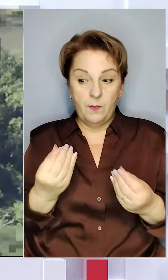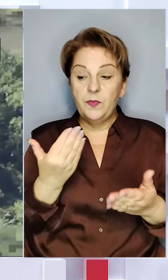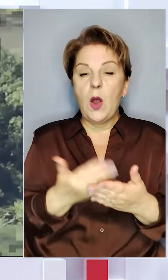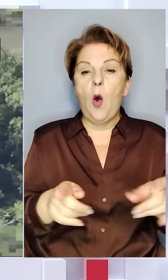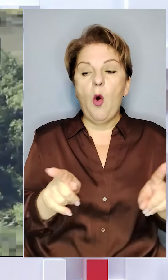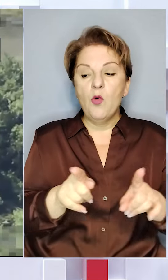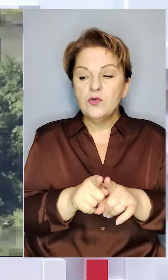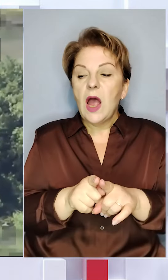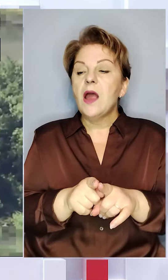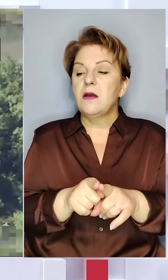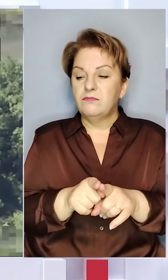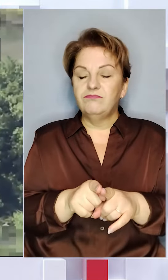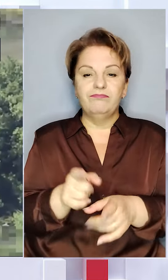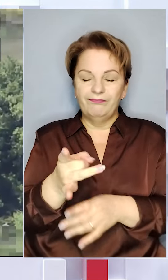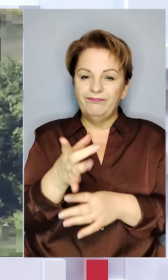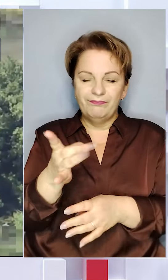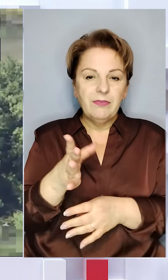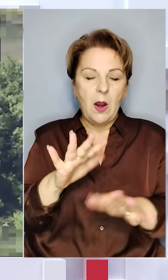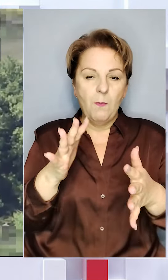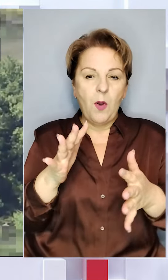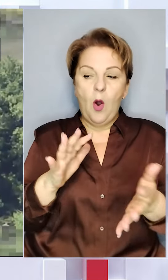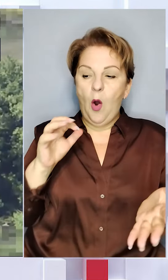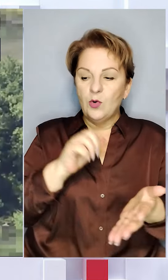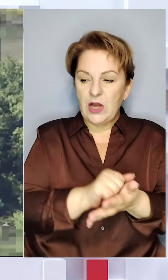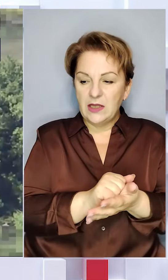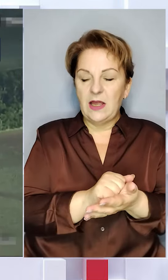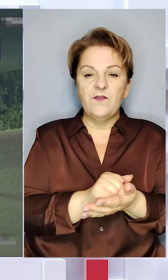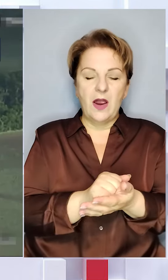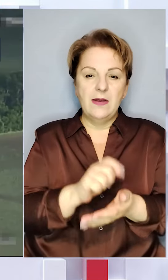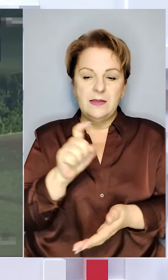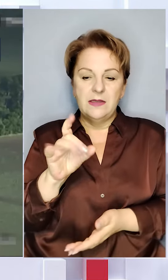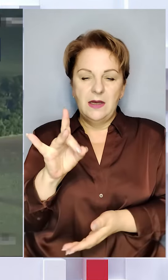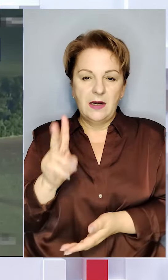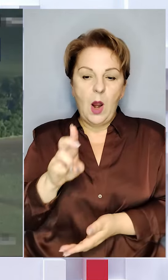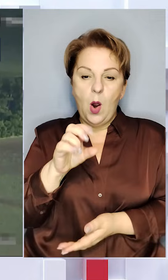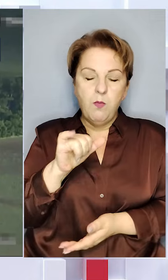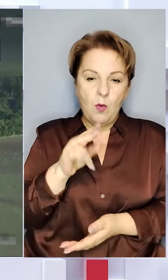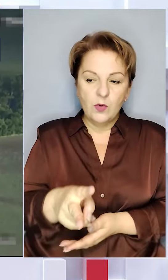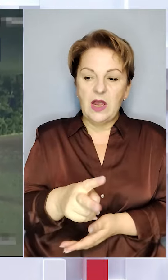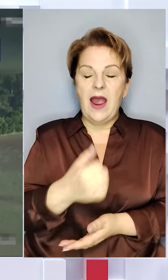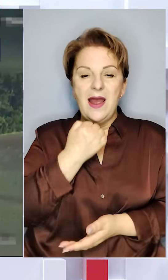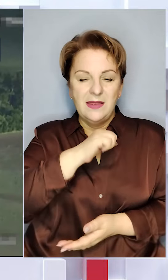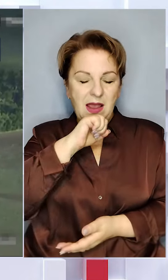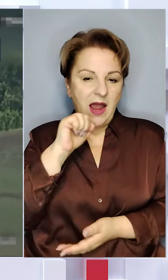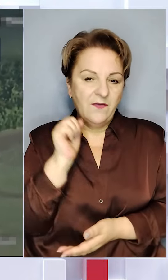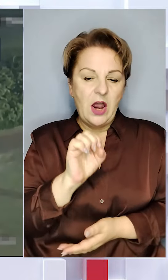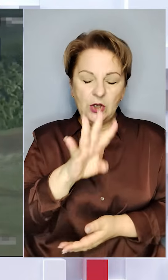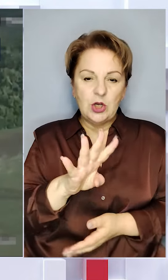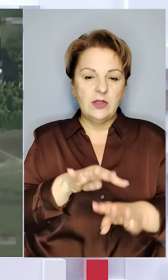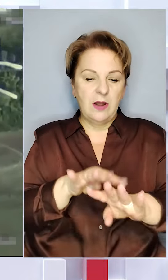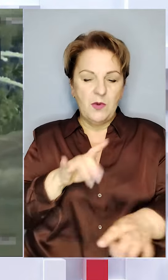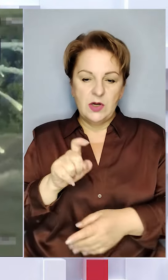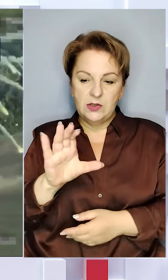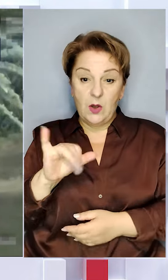добу. Ось так відсалютував ці події окупаційний ЗРК «Бук» на запорізькому напрямку, дякувати 14-му полку